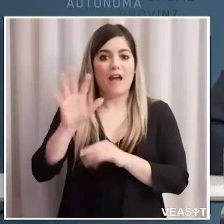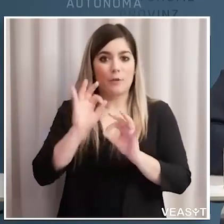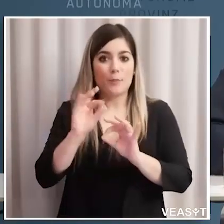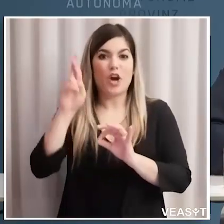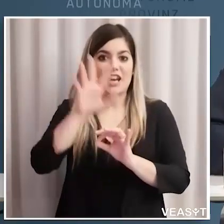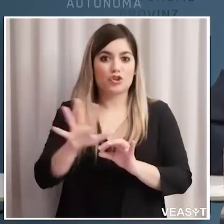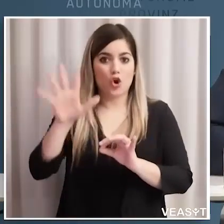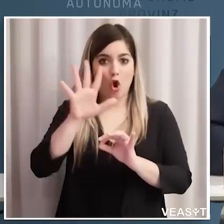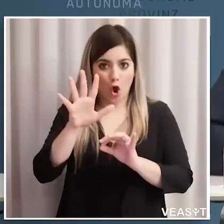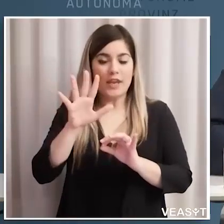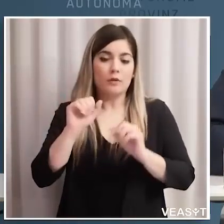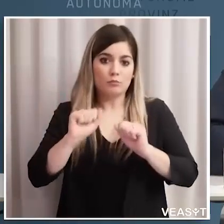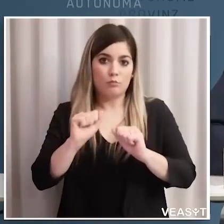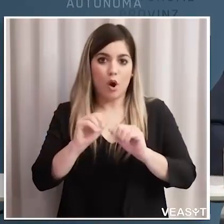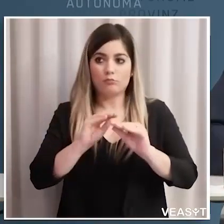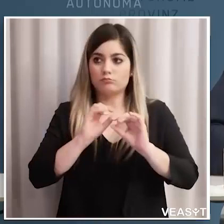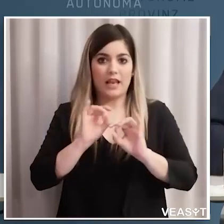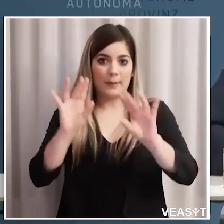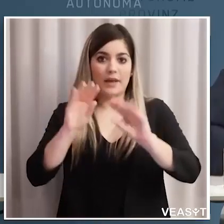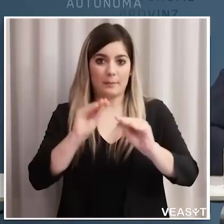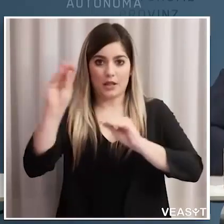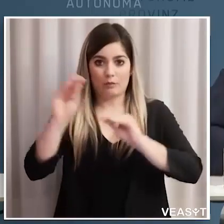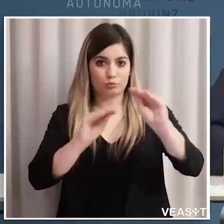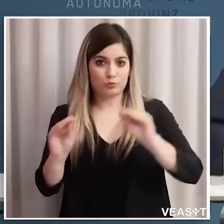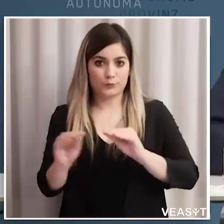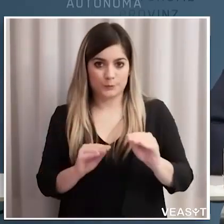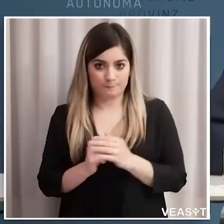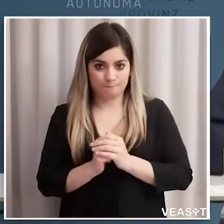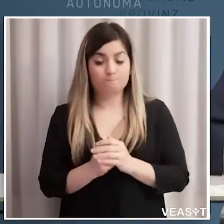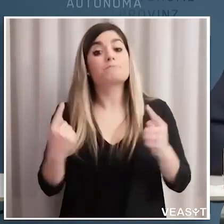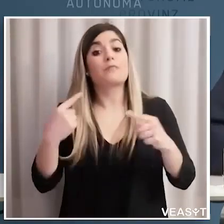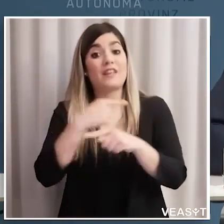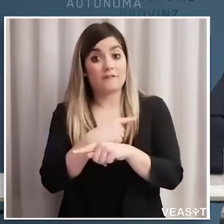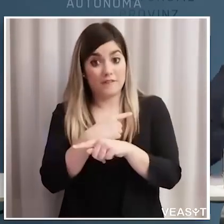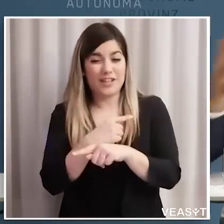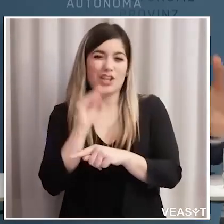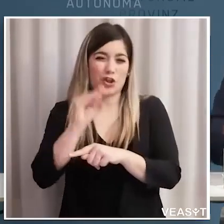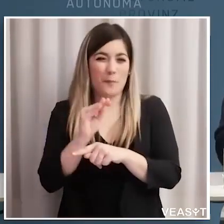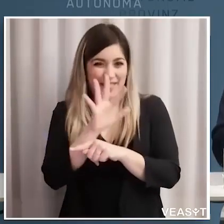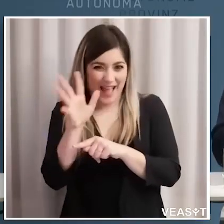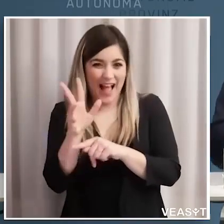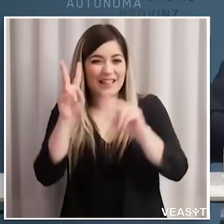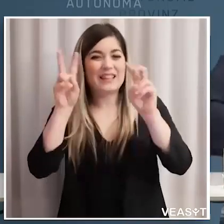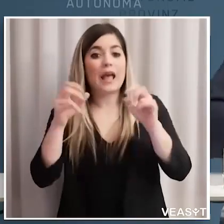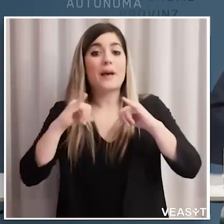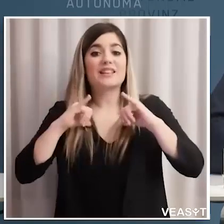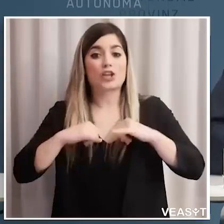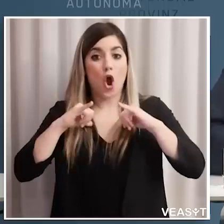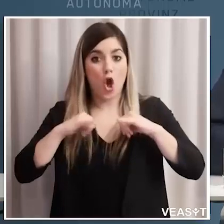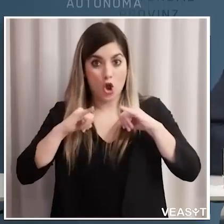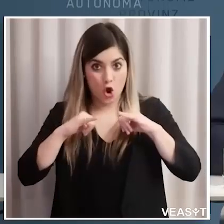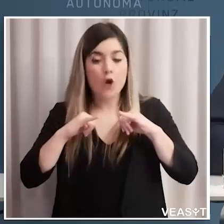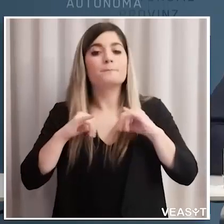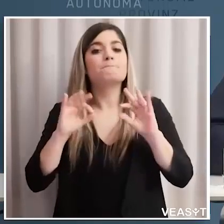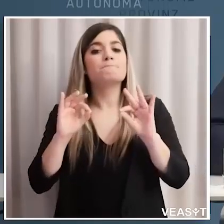la regione in questi modi. Per quanto riguarda invece, se è stata l'altra domanda, il Tirolo, e per avere poi una